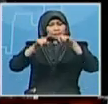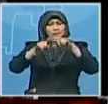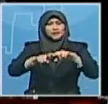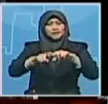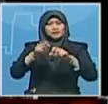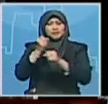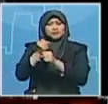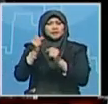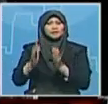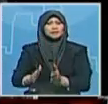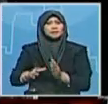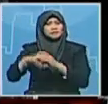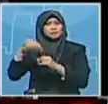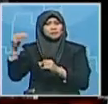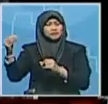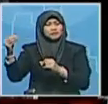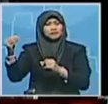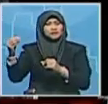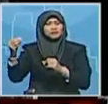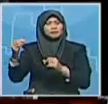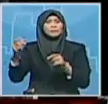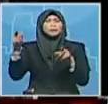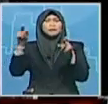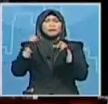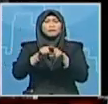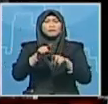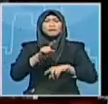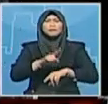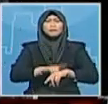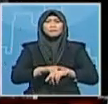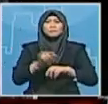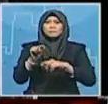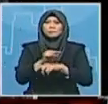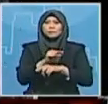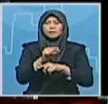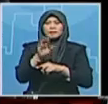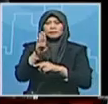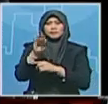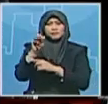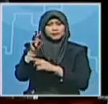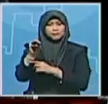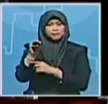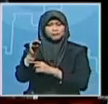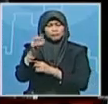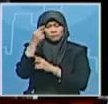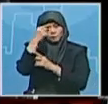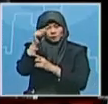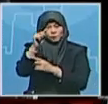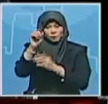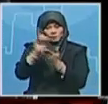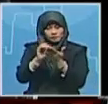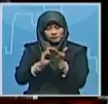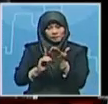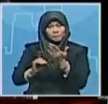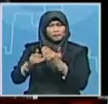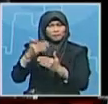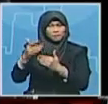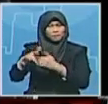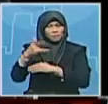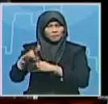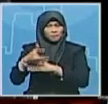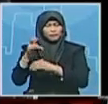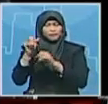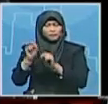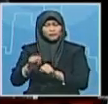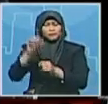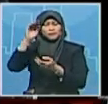kepada pekerja-pekerja asing. Dan pada masa sama, bila kita menggunakan BIM dengan desain yang awal sekali daripada BIM, kita akan